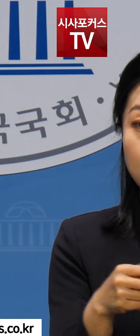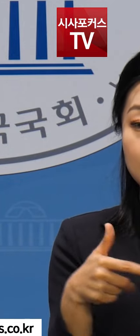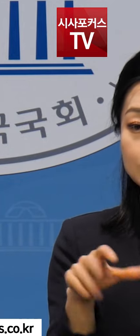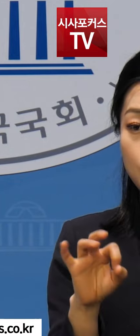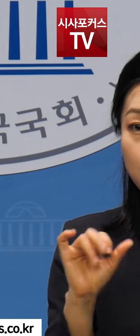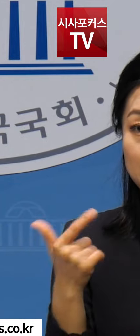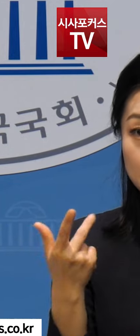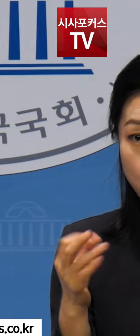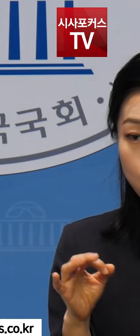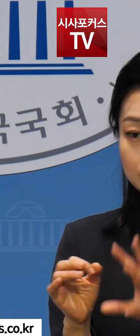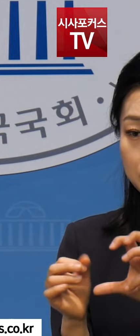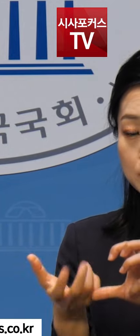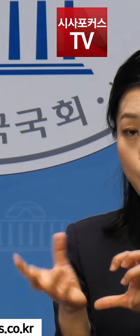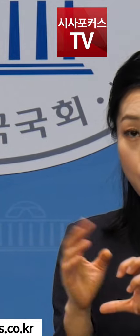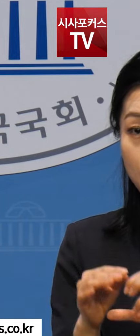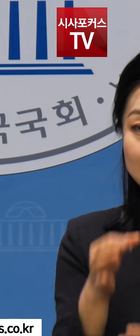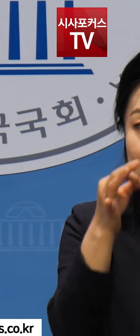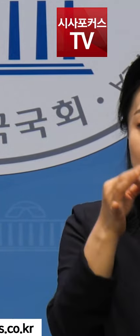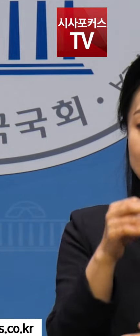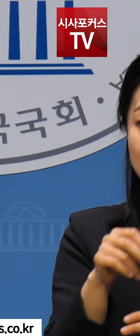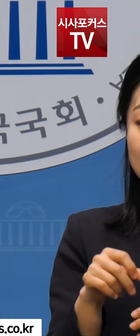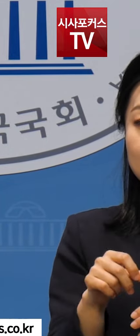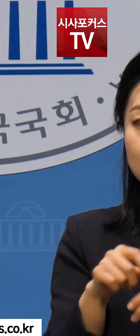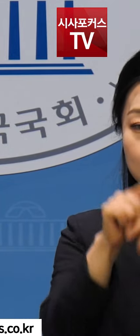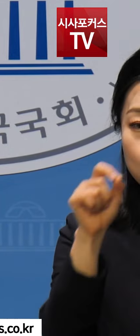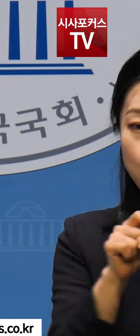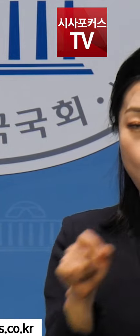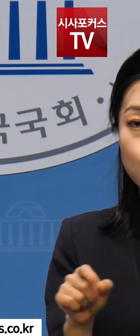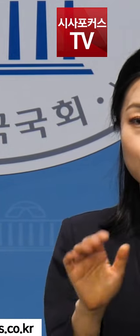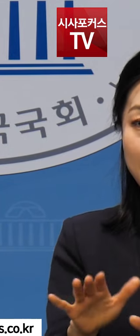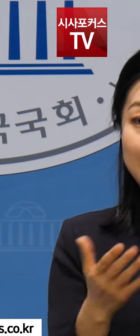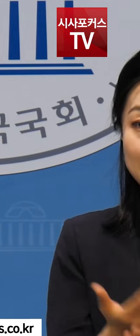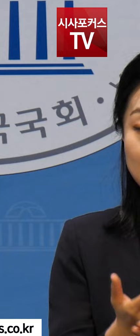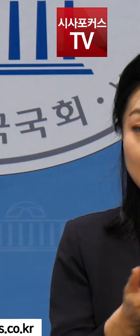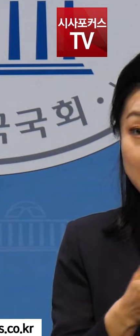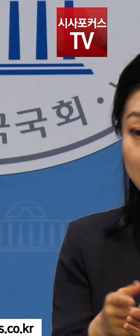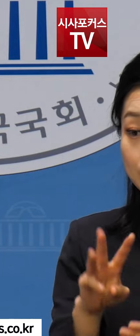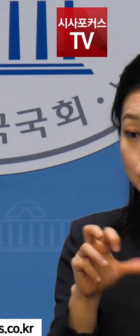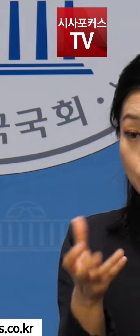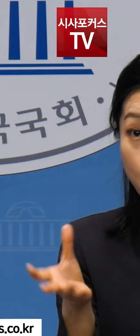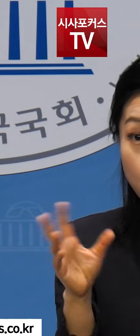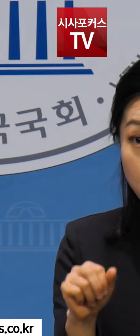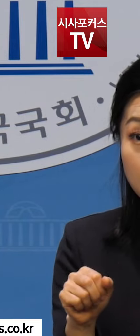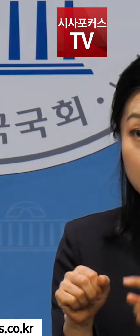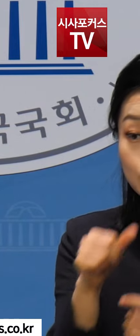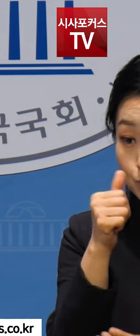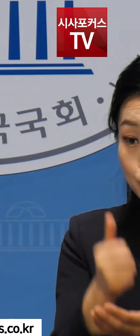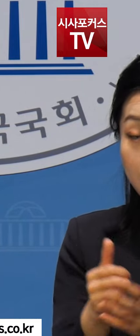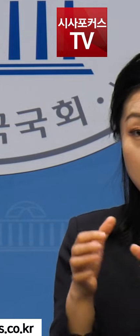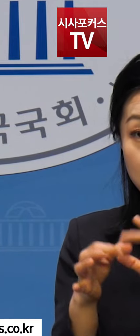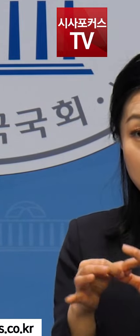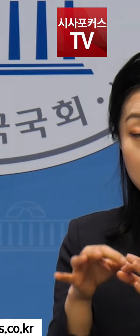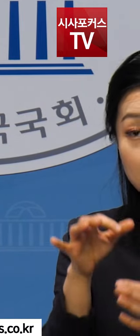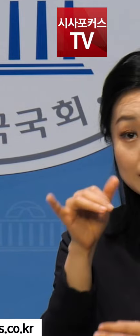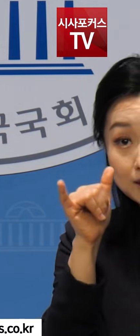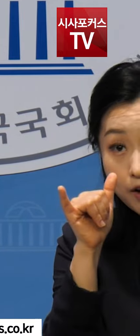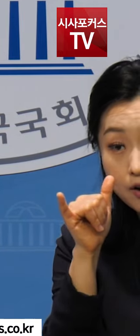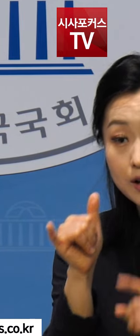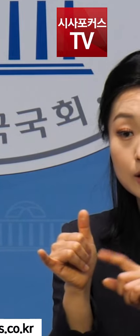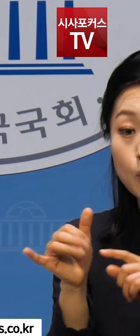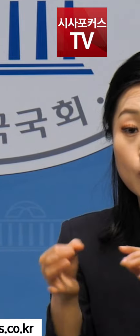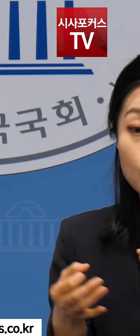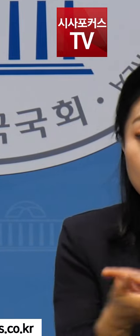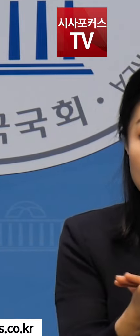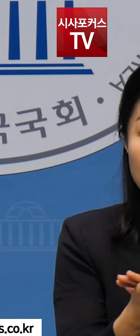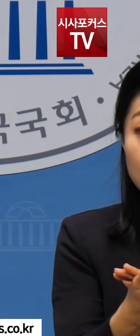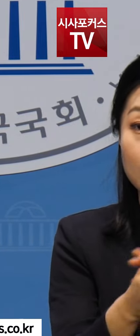정민용 35억 원의 자산 동결을 요청한 바 있는데 그 정민용의 35억 원이 범죄 수익이라면 그 돈이 들어온